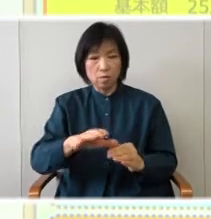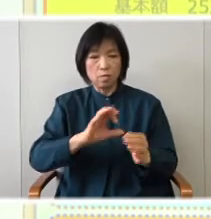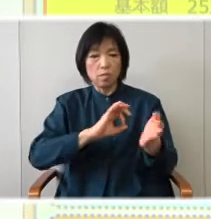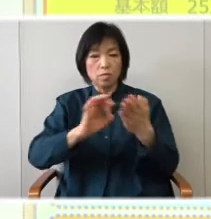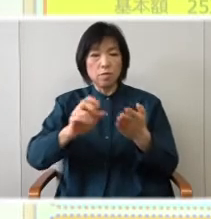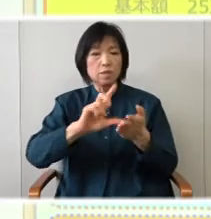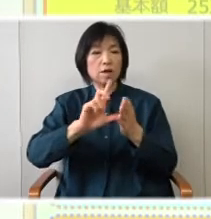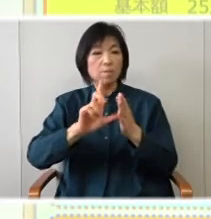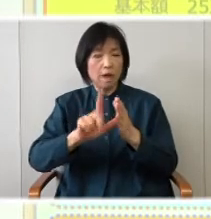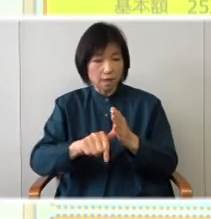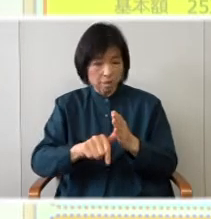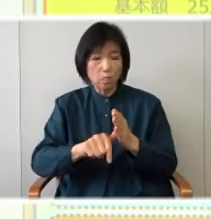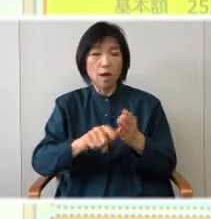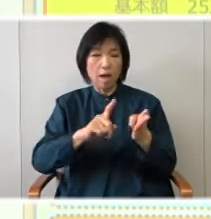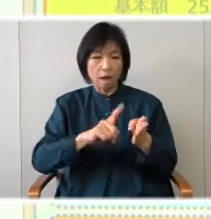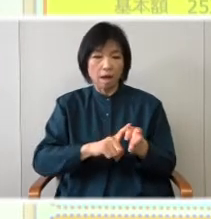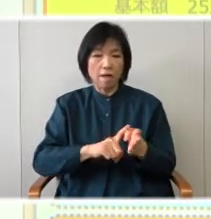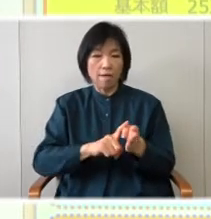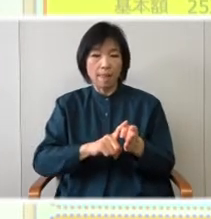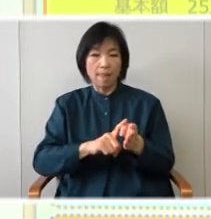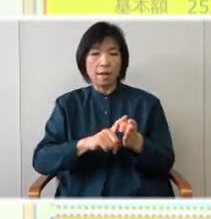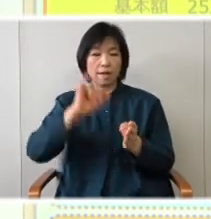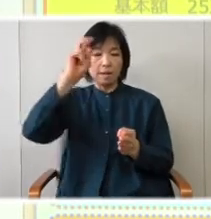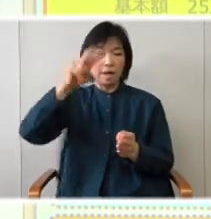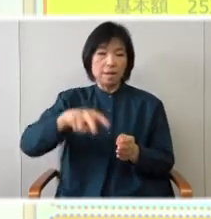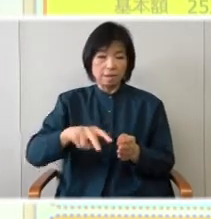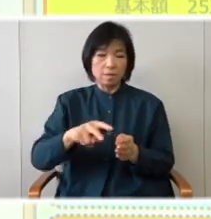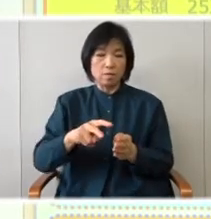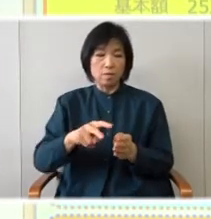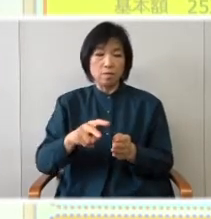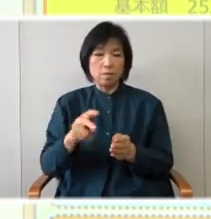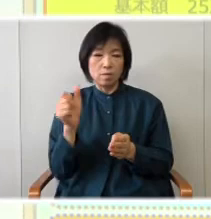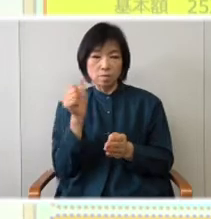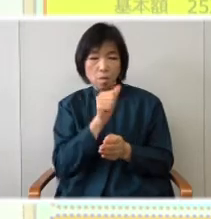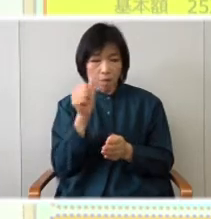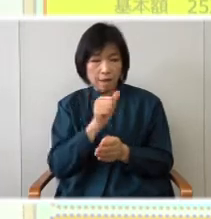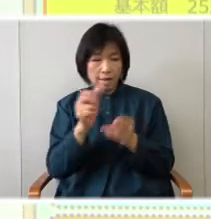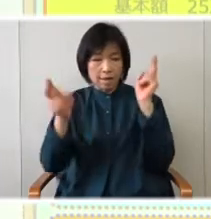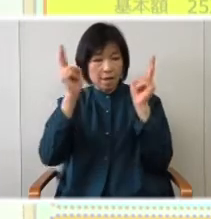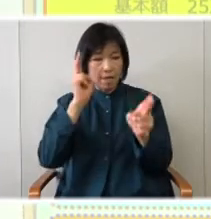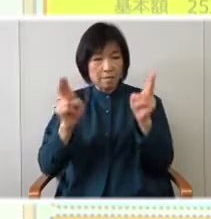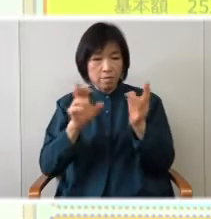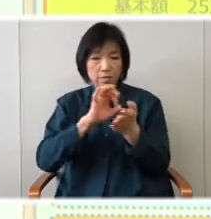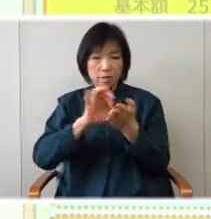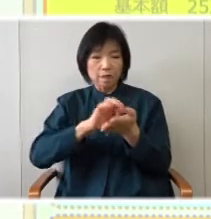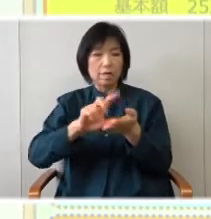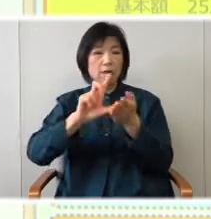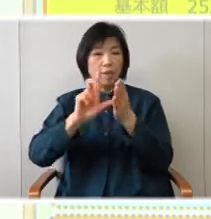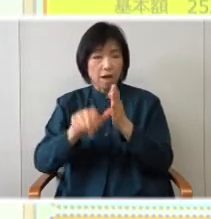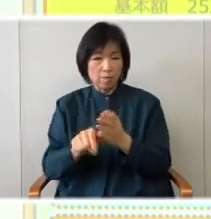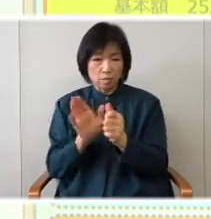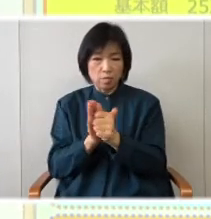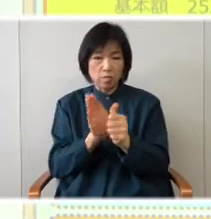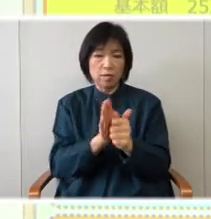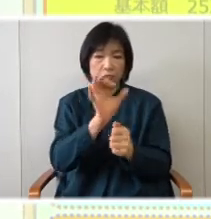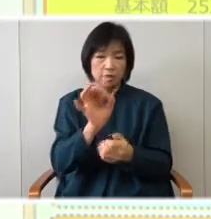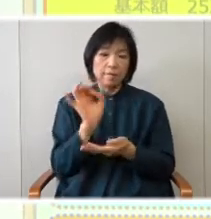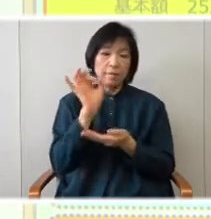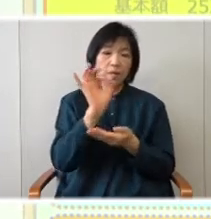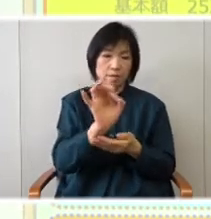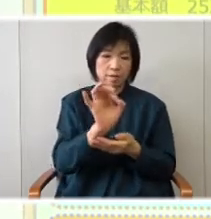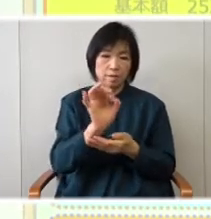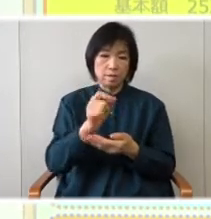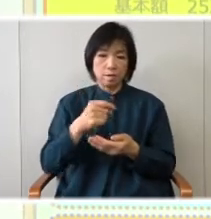者で建築をした場合50万円ということで、最大150万円という補助が出るわけであります。